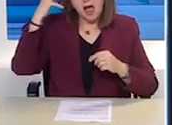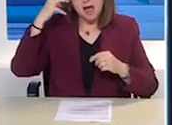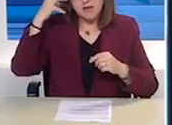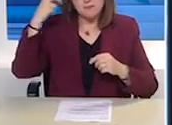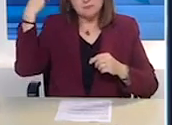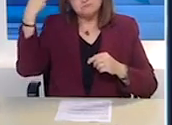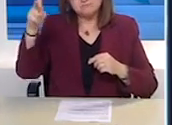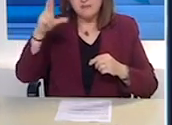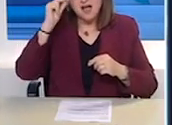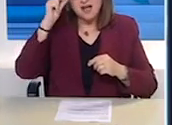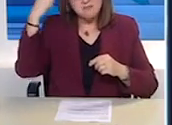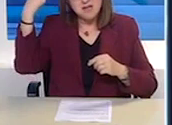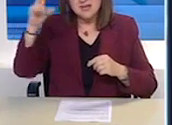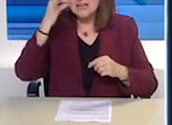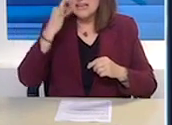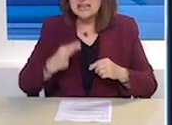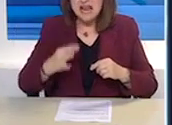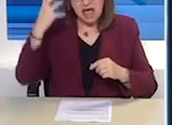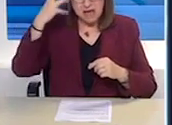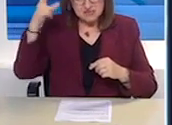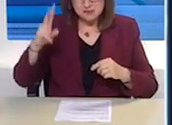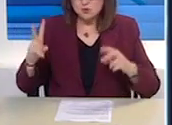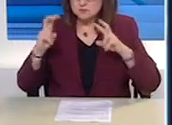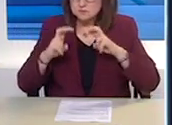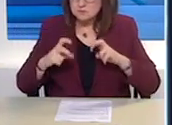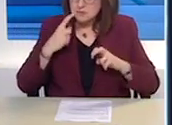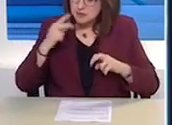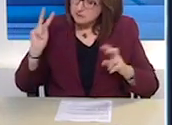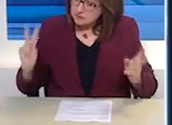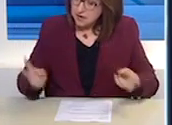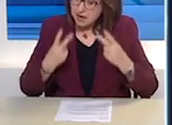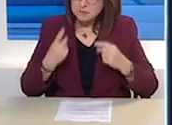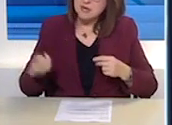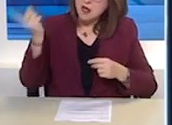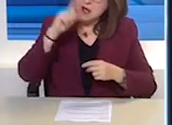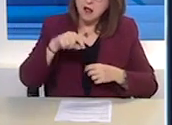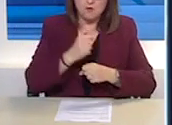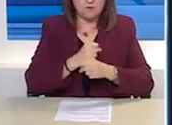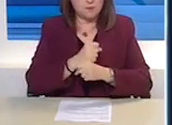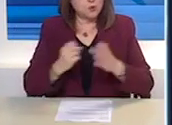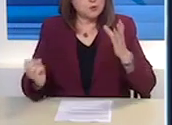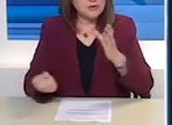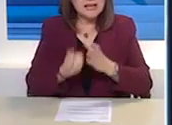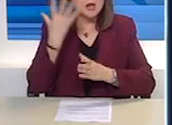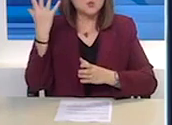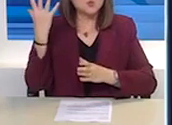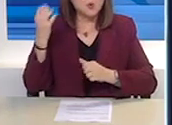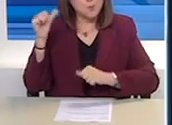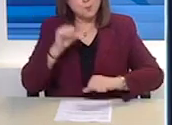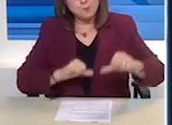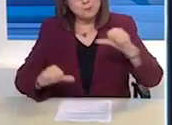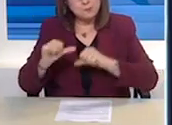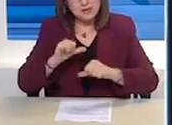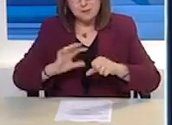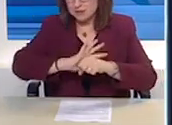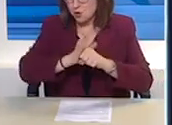δείχνουν πρόοδο όσον αφορά ανακάλυψη νέου πειραματικού φαρμάκου έναντι του κορονοϊού που θα δοκιμαστεί για την καταπολέμηση αλλά στην